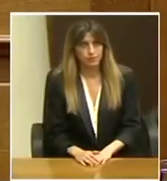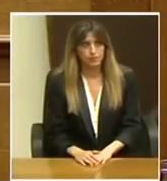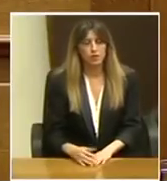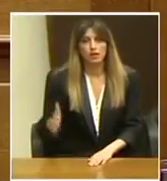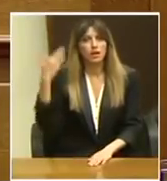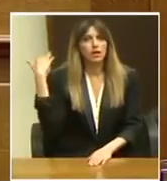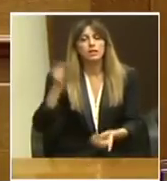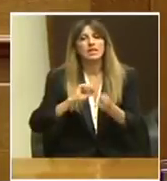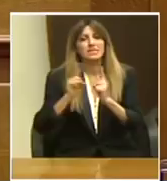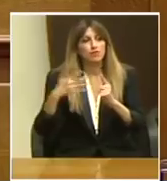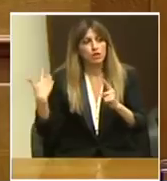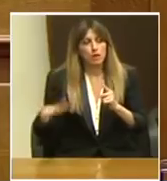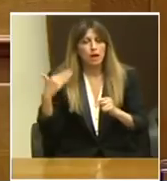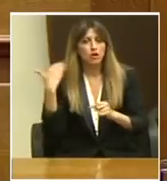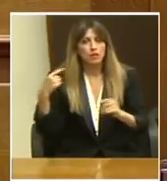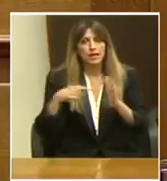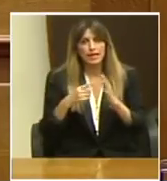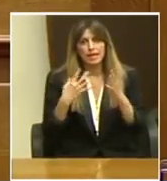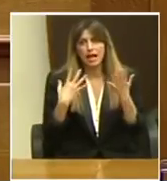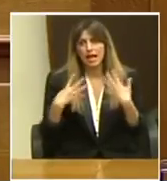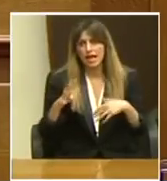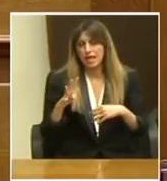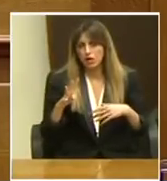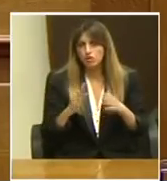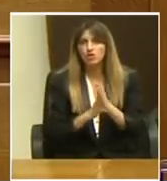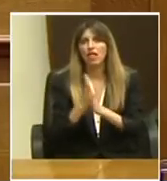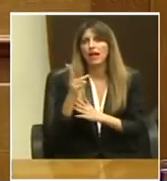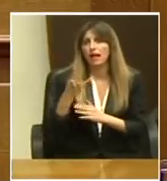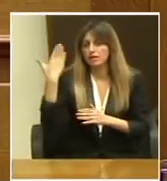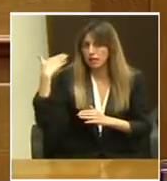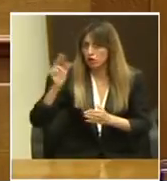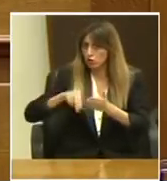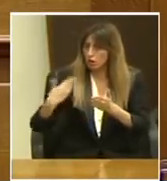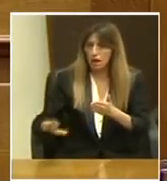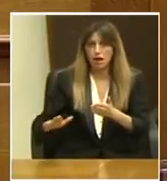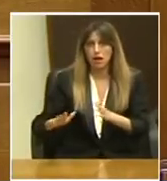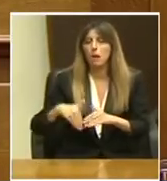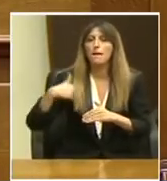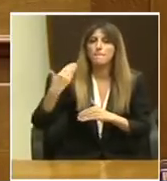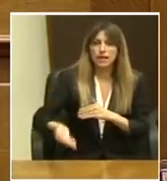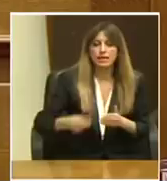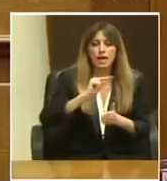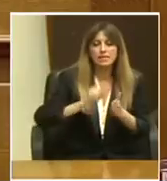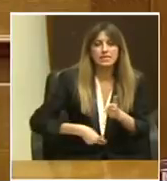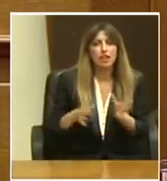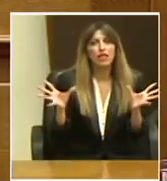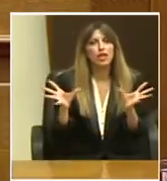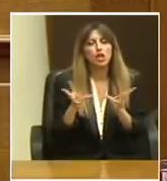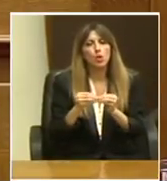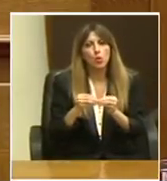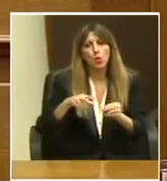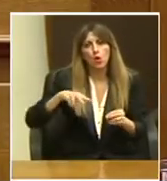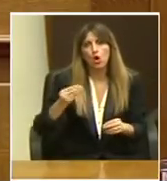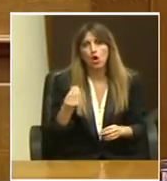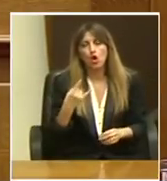αναγνωρίζουμε. Και ο κύριος Ερντογκάν δεν θα αναγνωρίζει τη συνθήκη της Λοζάνης. Και πάμε λέγοντας. Ξέρετε που στηρίζεται αυτό το κράτος